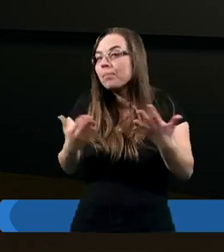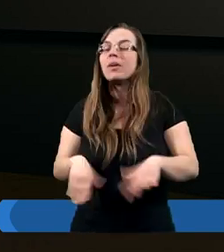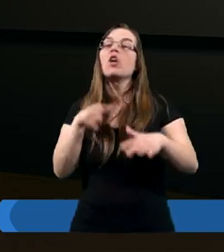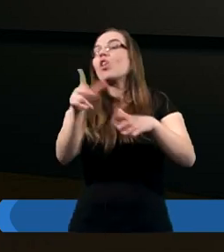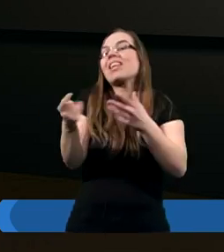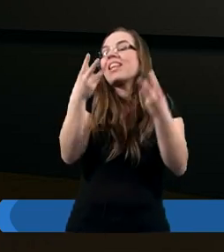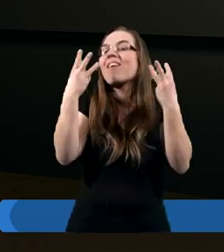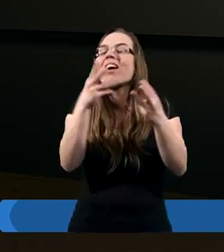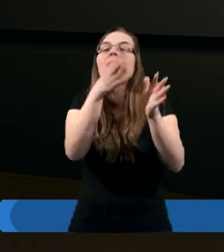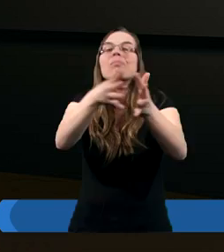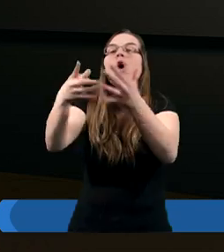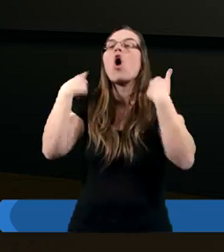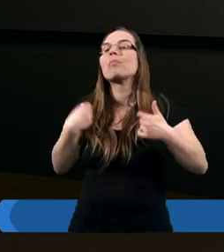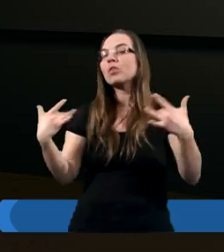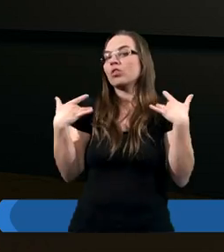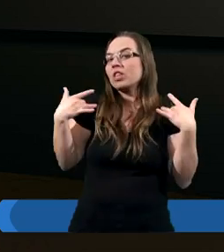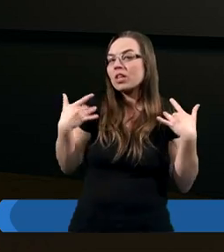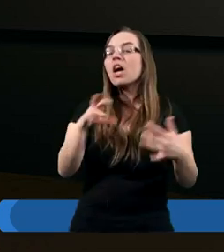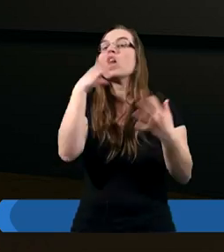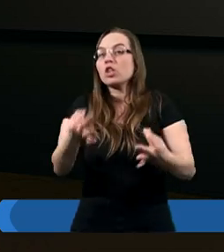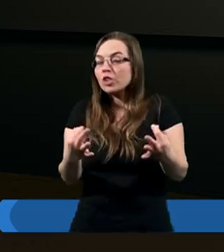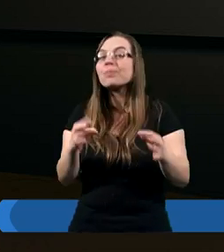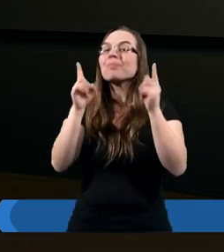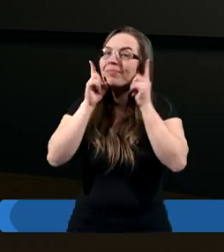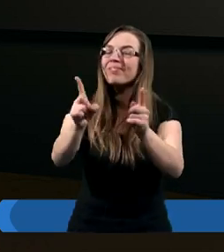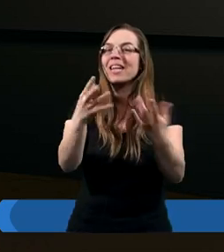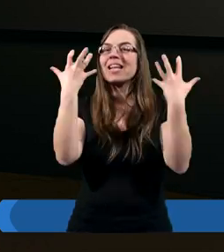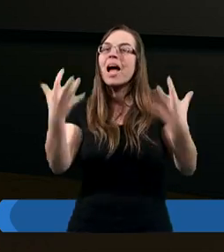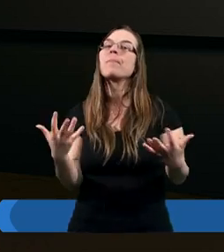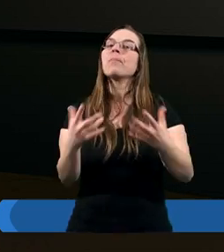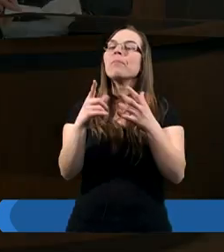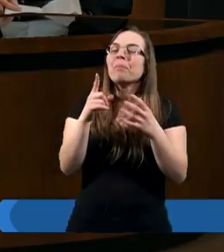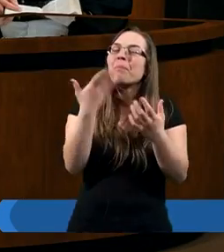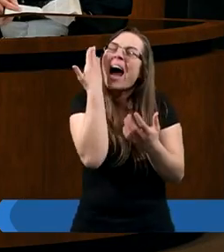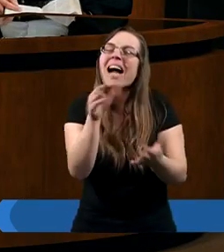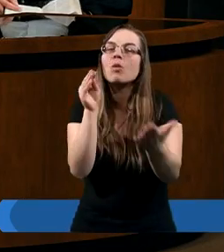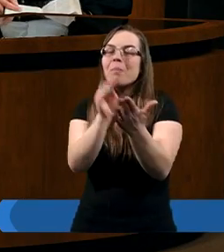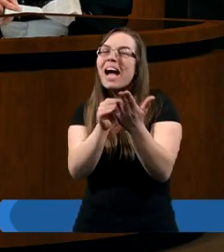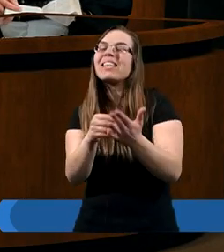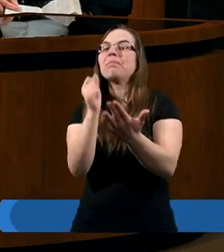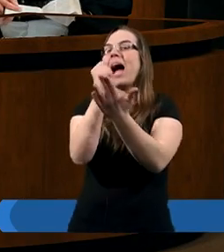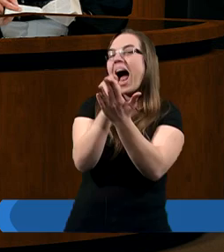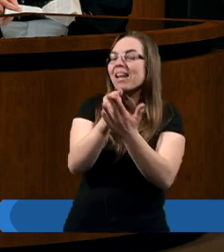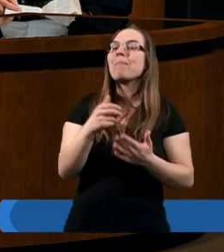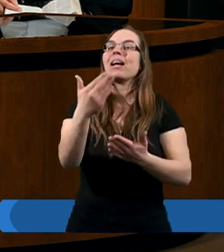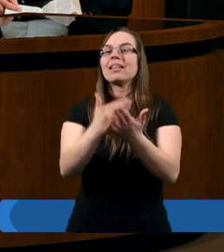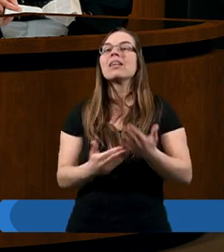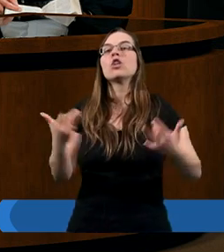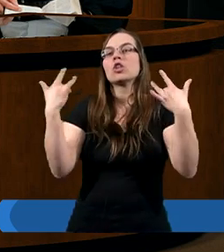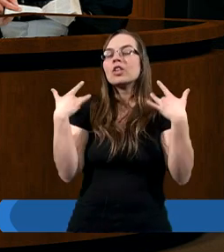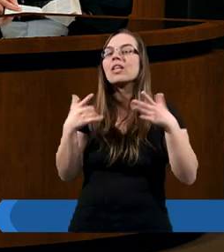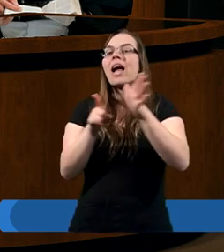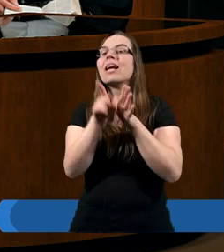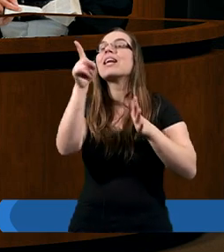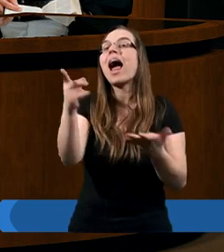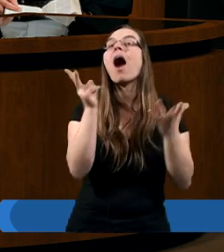jest najważniejsze w jego życiu. A dziś rzeczywiście chcemy spojrzeć na ten bardzo praktyczny aspekt życia